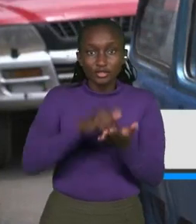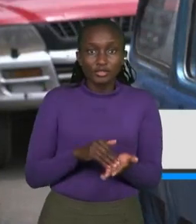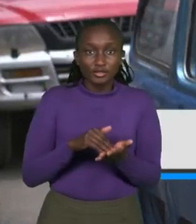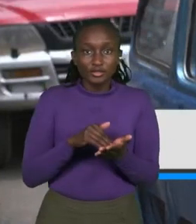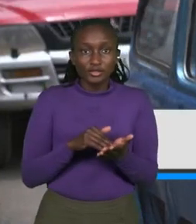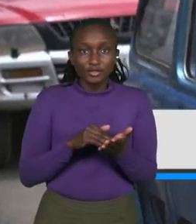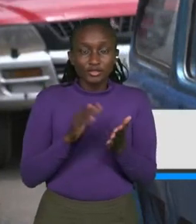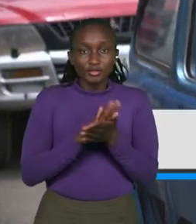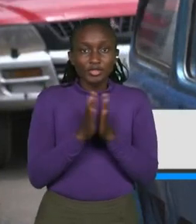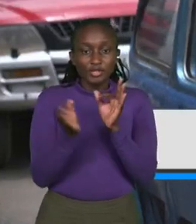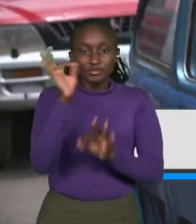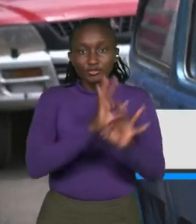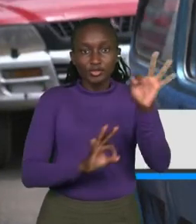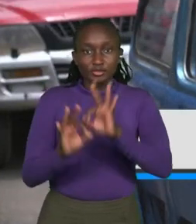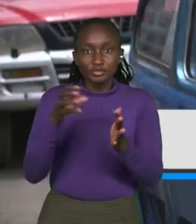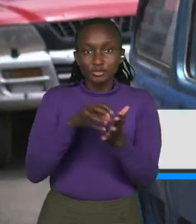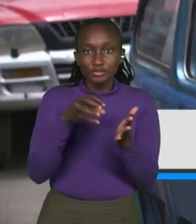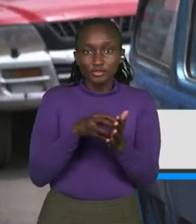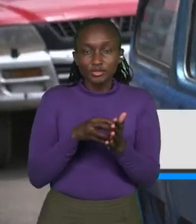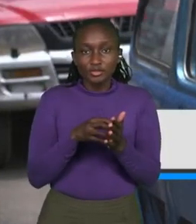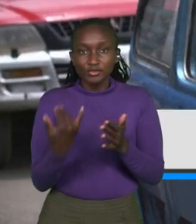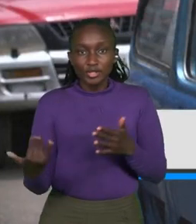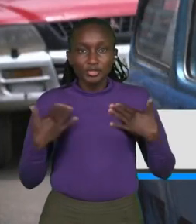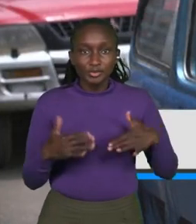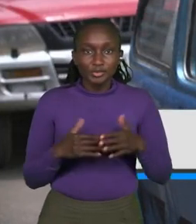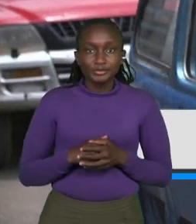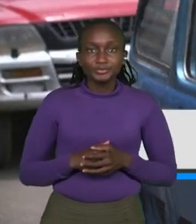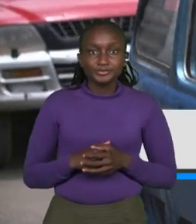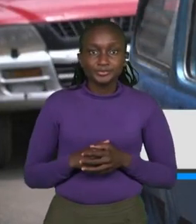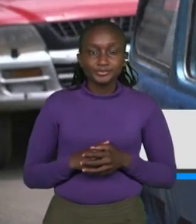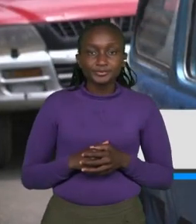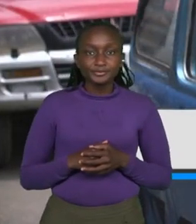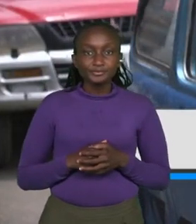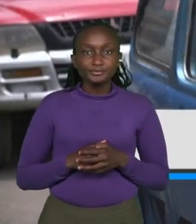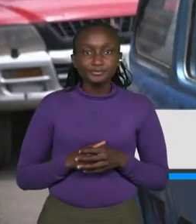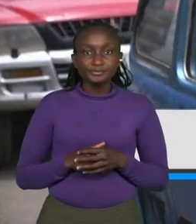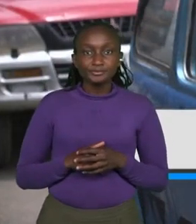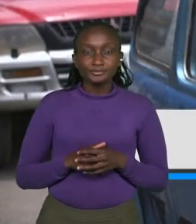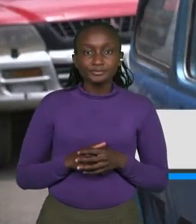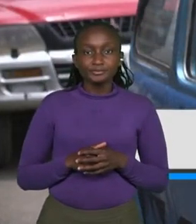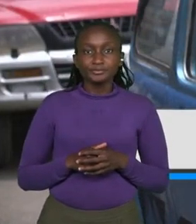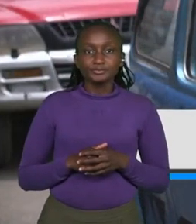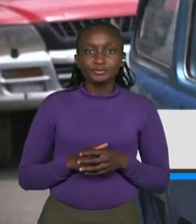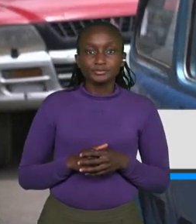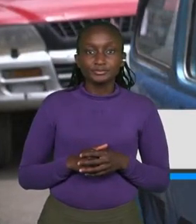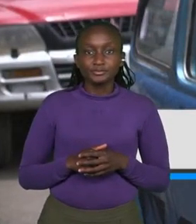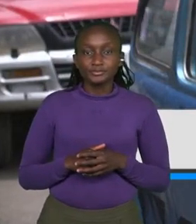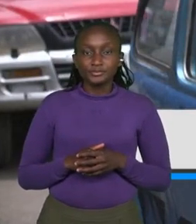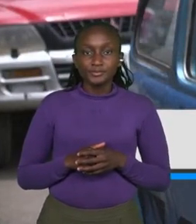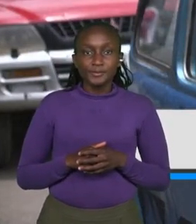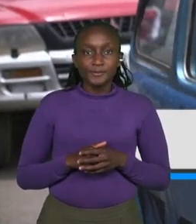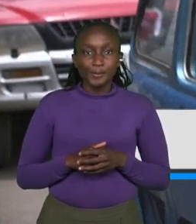they are a fashion statement for young people. በአብዛኛው ያው ወጣቱ ነው ያው እንደ